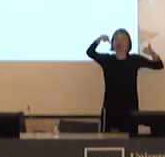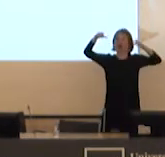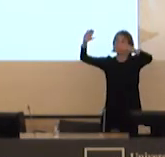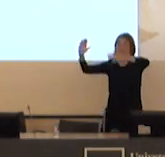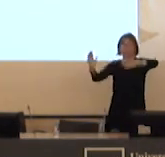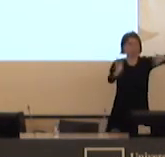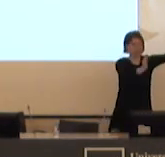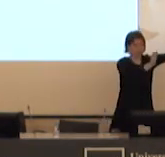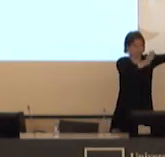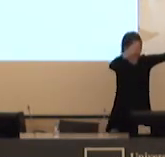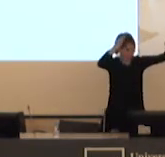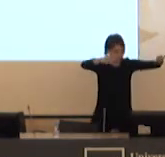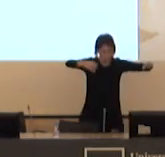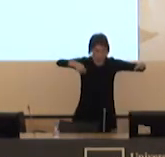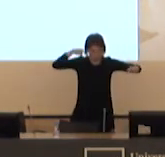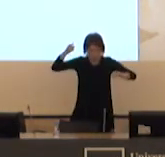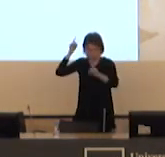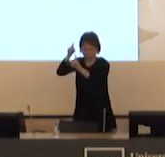tothom.